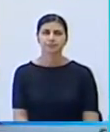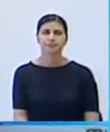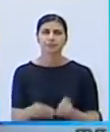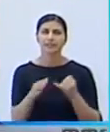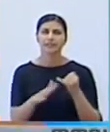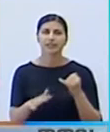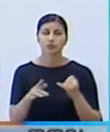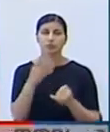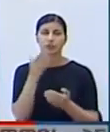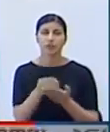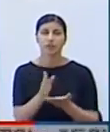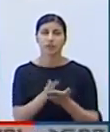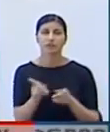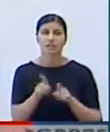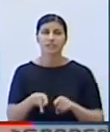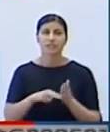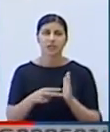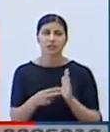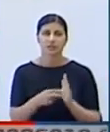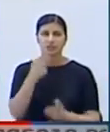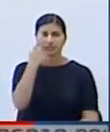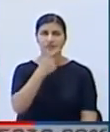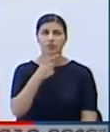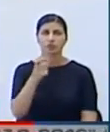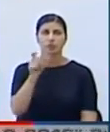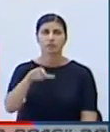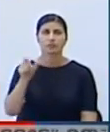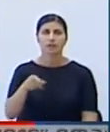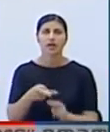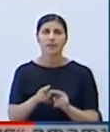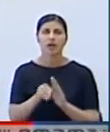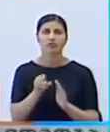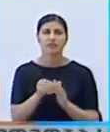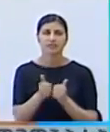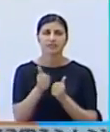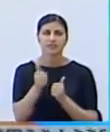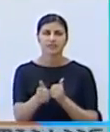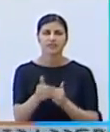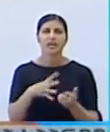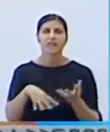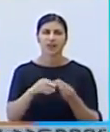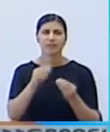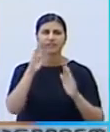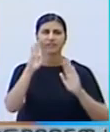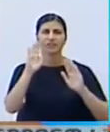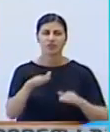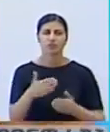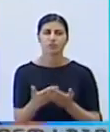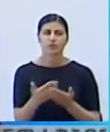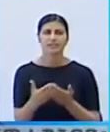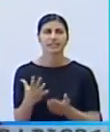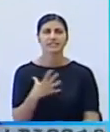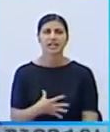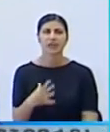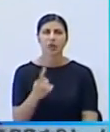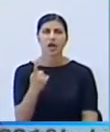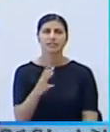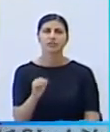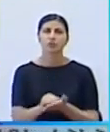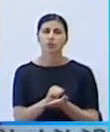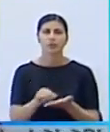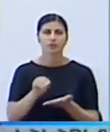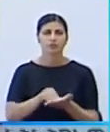ტერიტორიაზე. თქვენ გაქვთ ასეთი გეგმა და სთავაზობთ საზოგადოებას ამარჩევნების წინ? მარტო ყველაფერსო თავი დავანებოთ, ყველაფერსო თავი დავანებოთ. საქართველოს არც ერთ დოკუმენტში